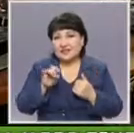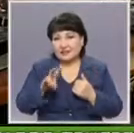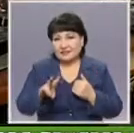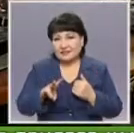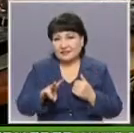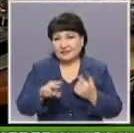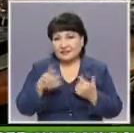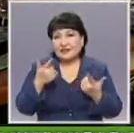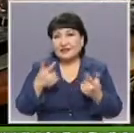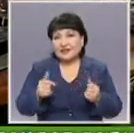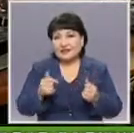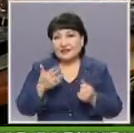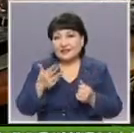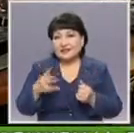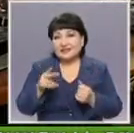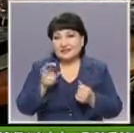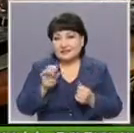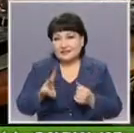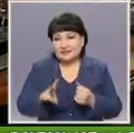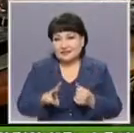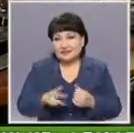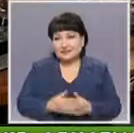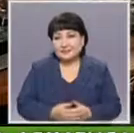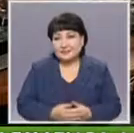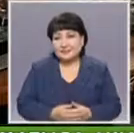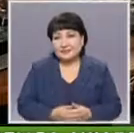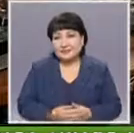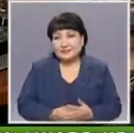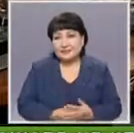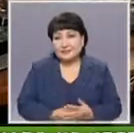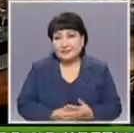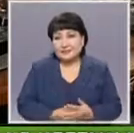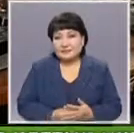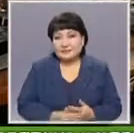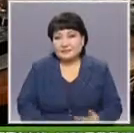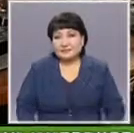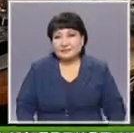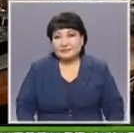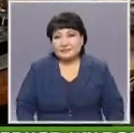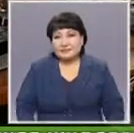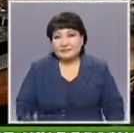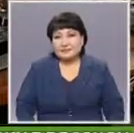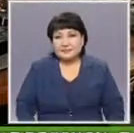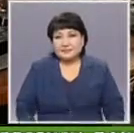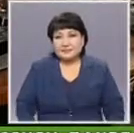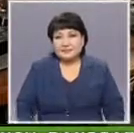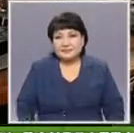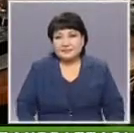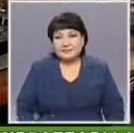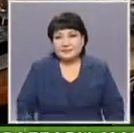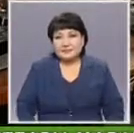қайдасың, жүрсің сен қайда. Айжан Шамшидин, Ерлан Сағымбеков, Алматы телеарнасы.